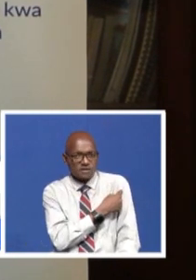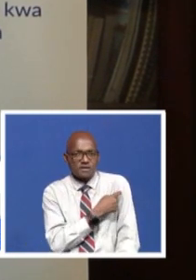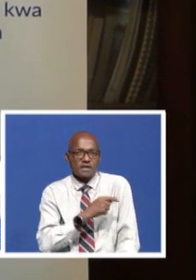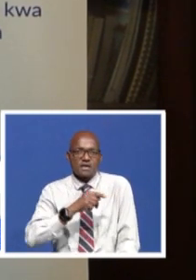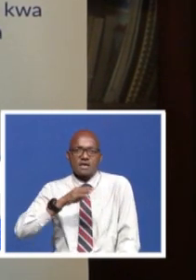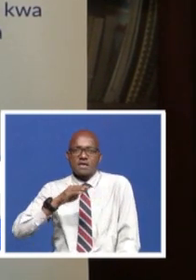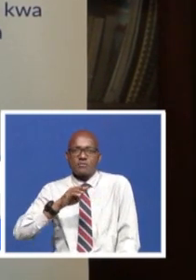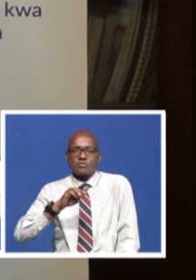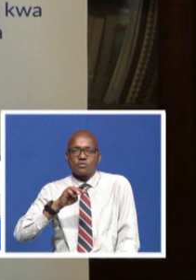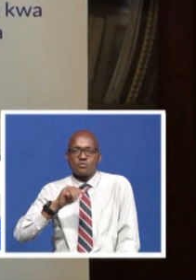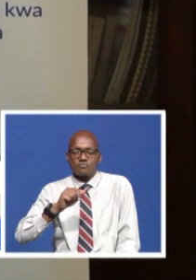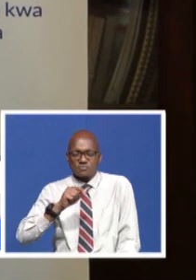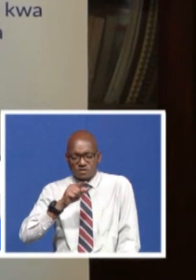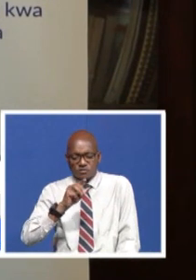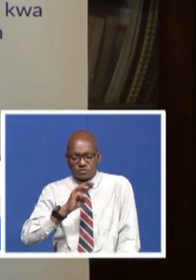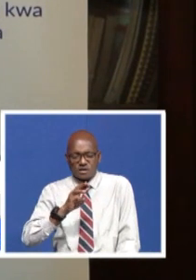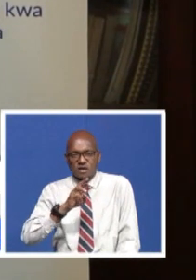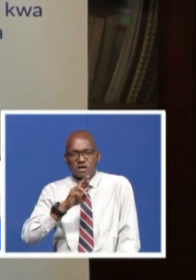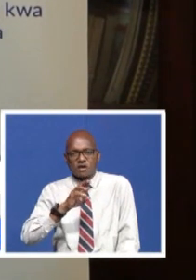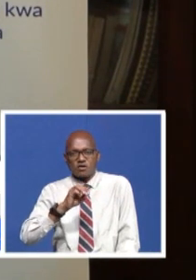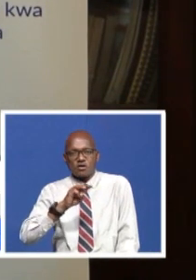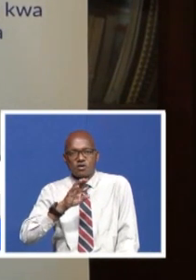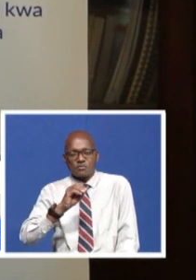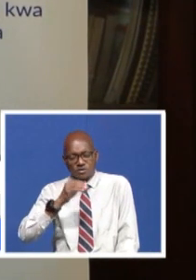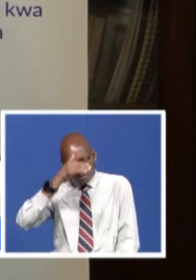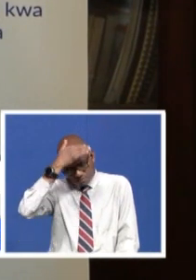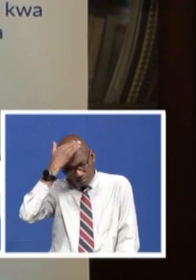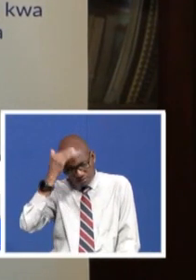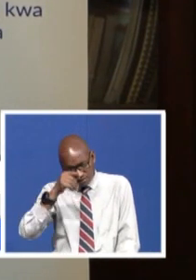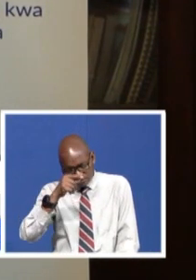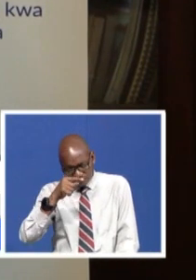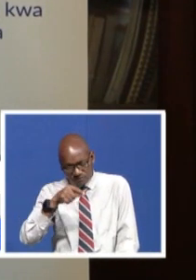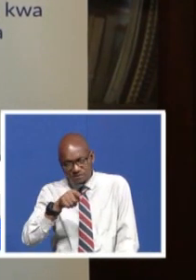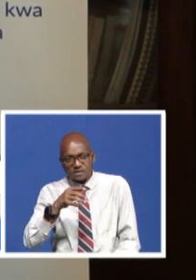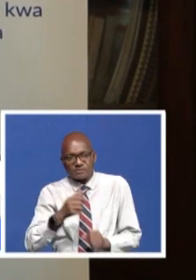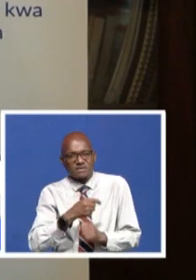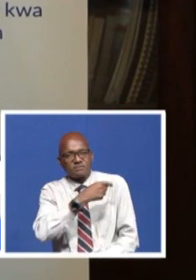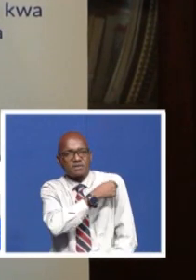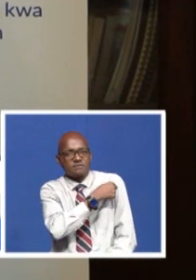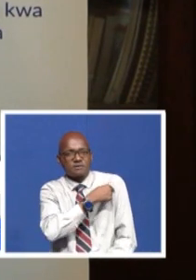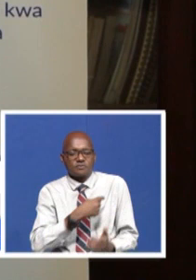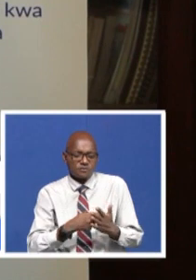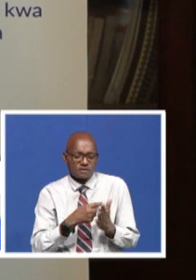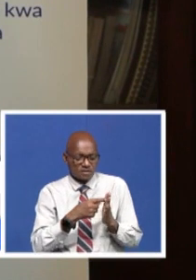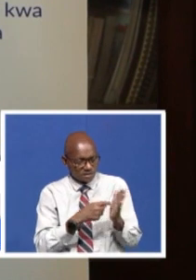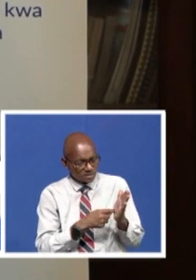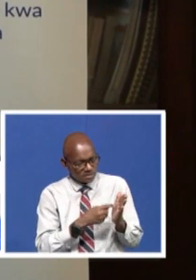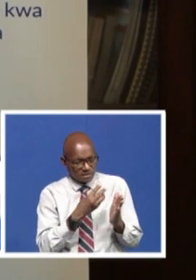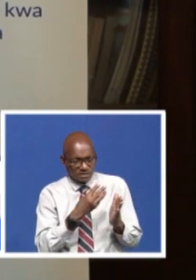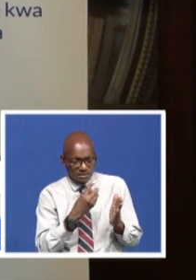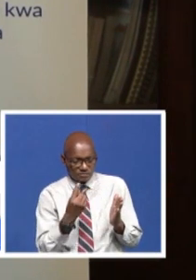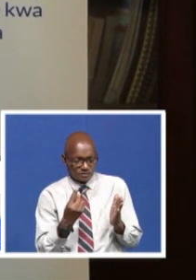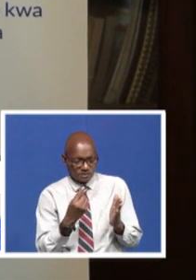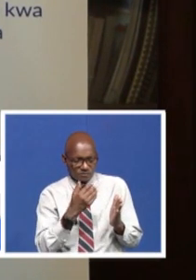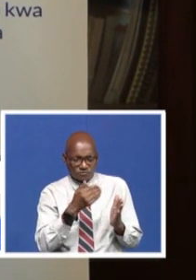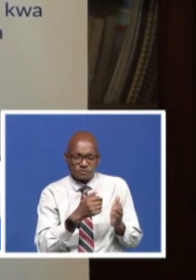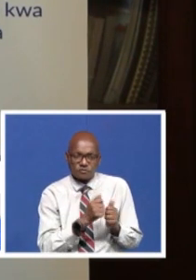iliyopo wilayani Rombo mkoa wa Kilimanjaro alikokuwa anapatiwa matibabu toka tarehe 31